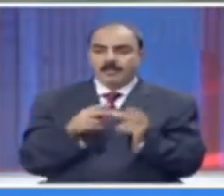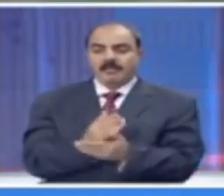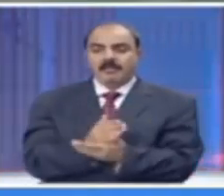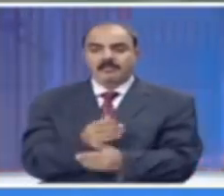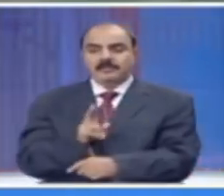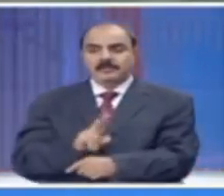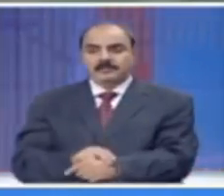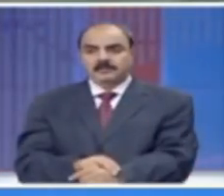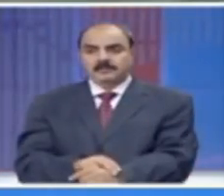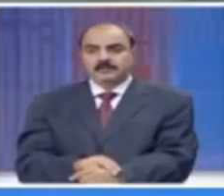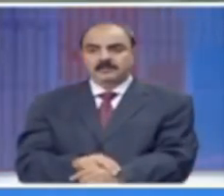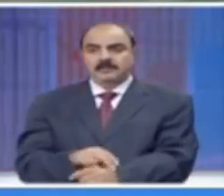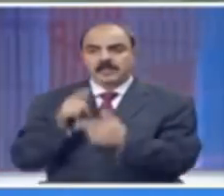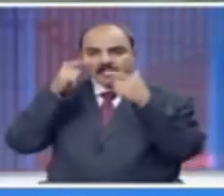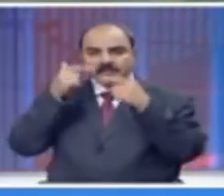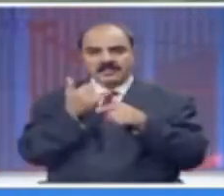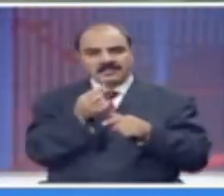اللاتين ومن